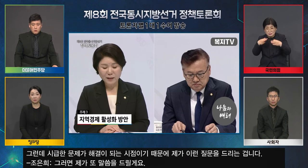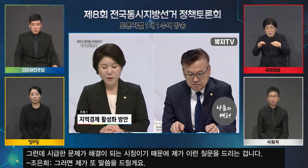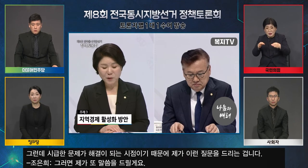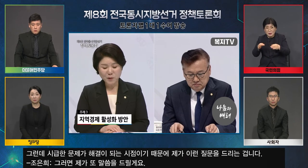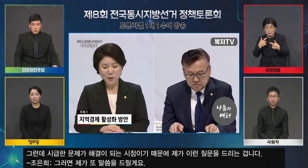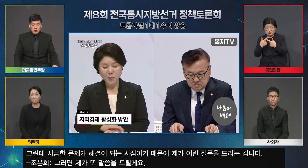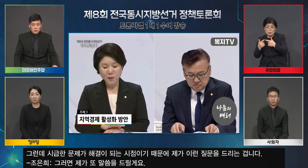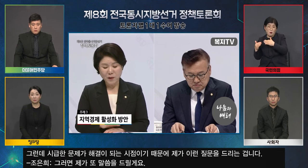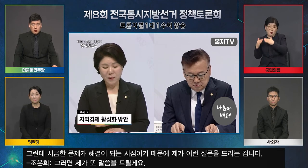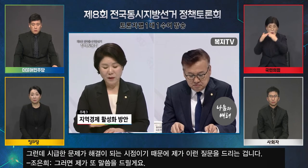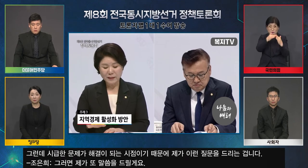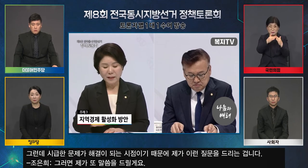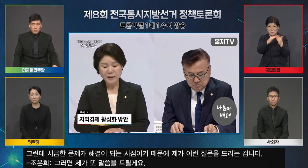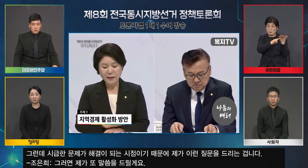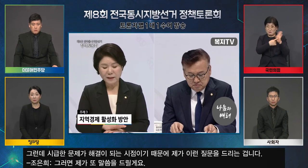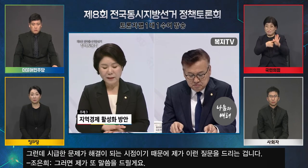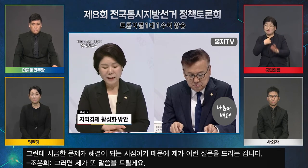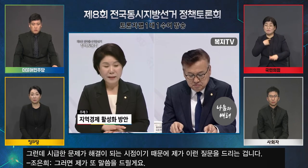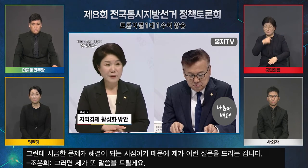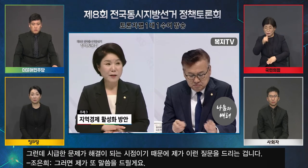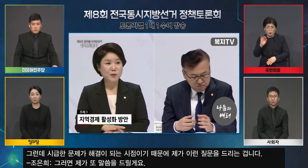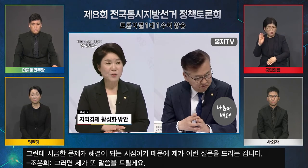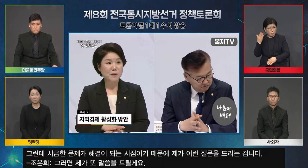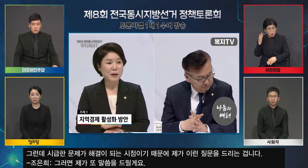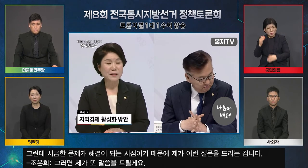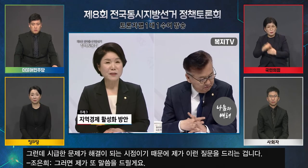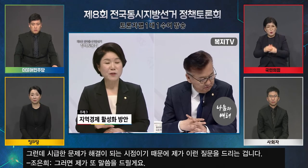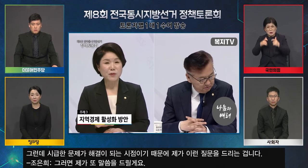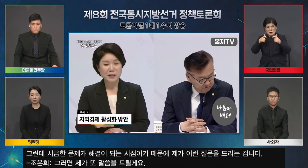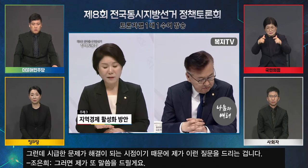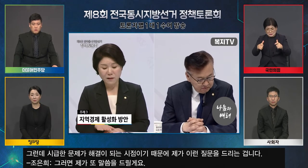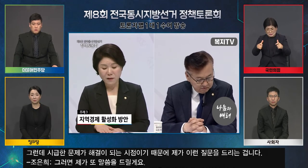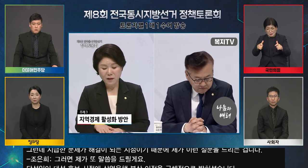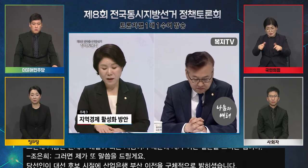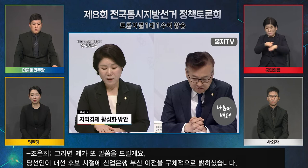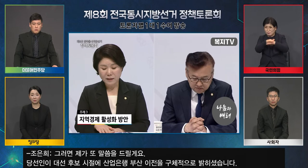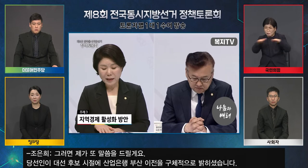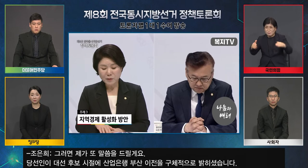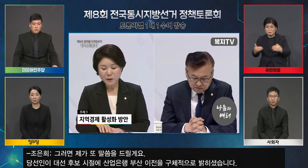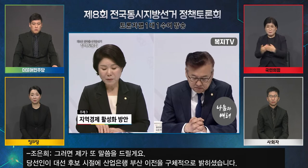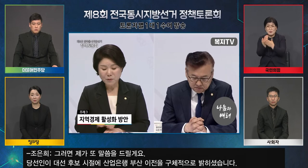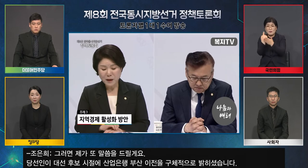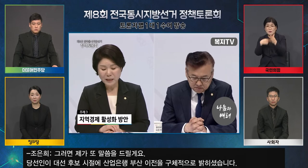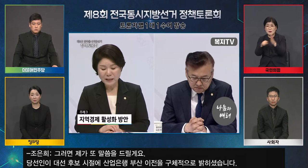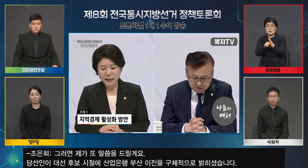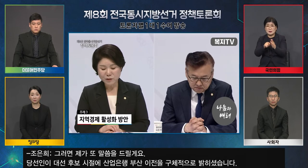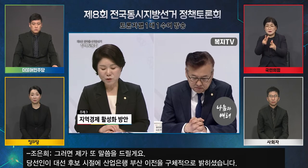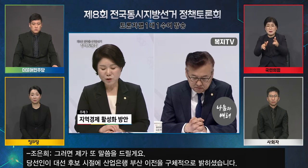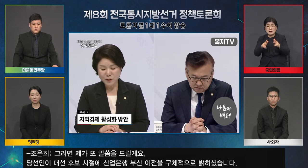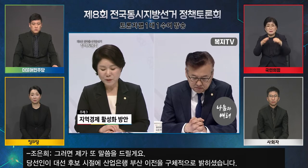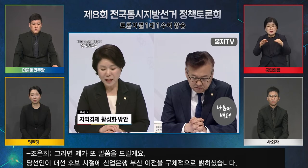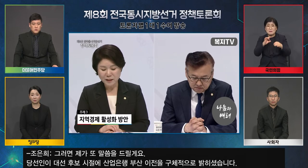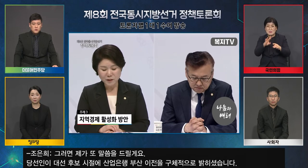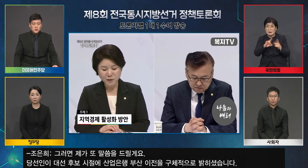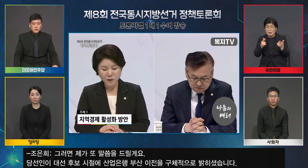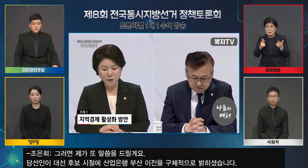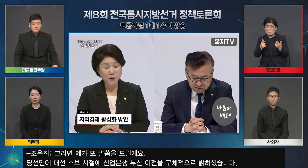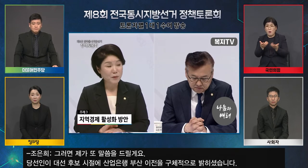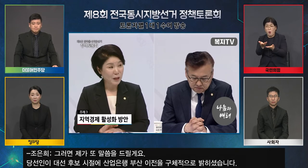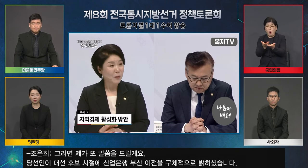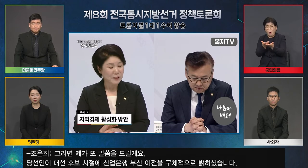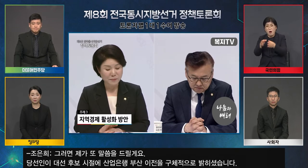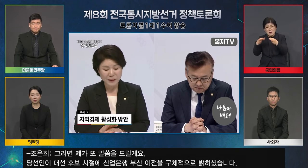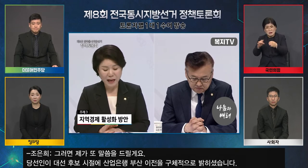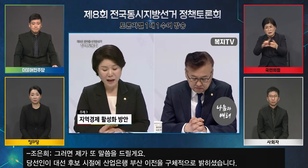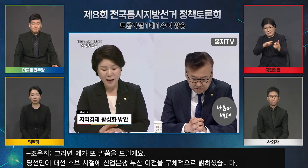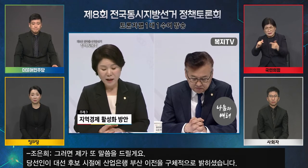그리고 또 최근에는 지역 균형 발전을 위해서 산업은행 뿐만 아니라 수출입은행 이전도